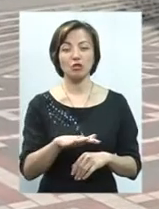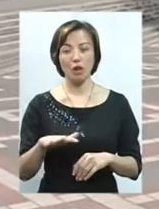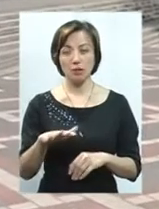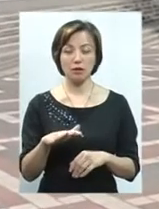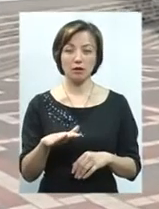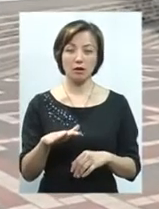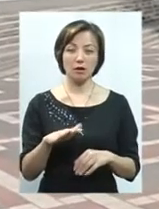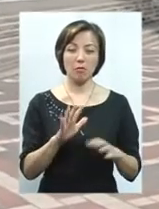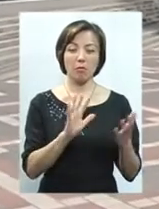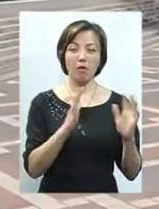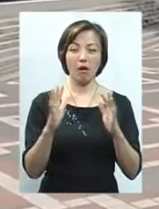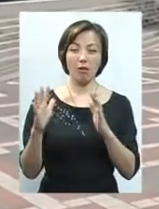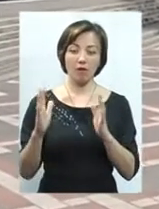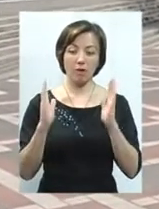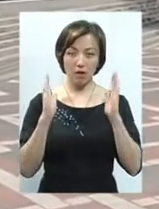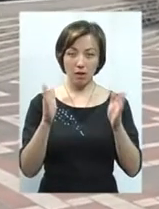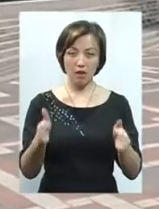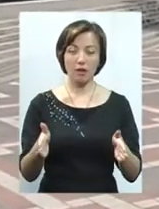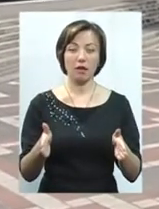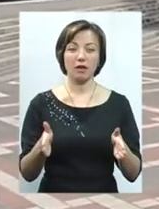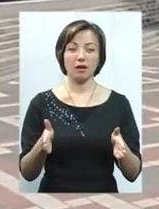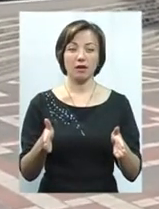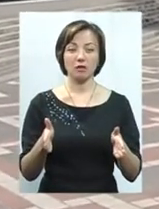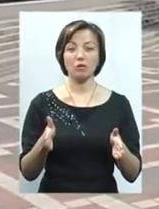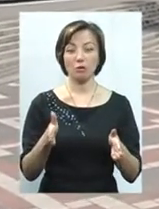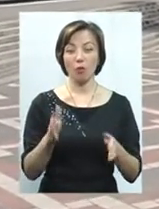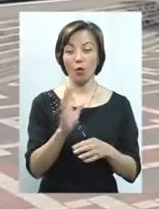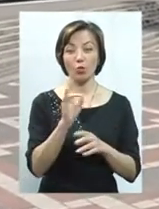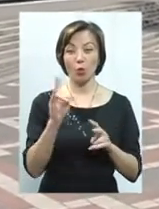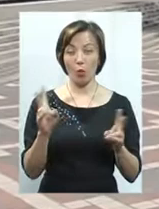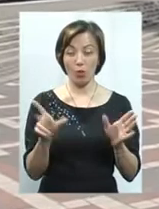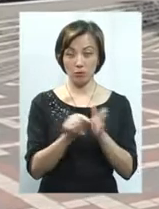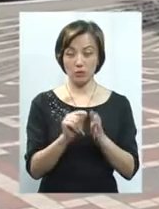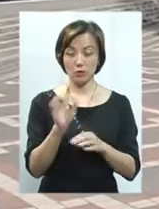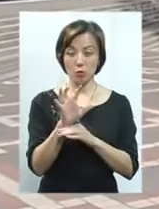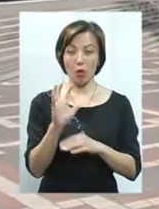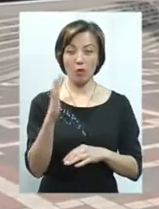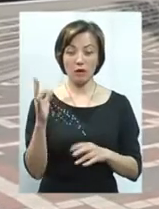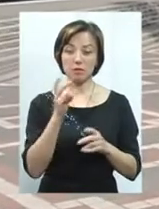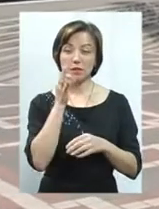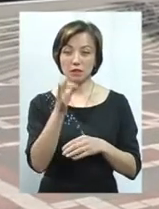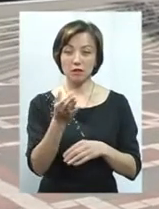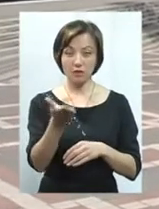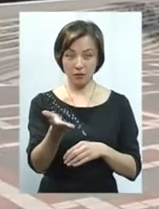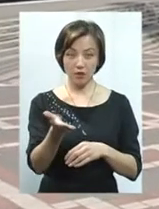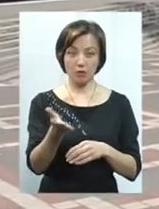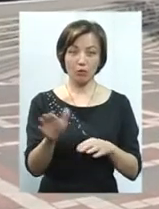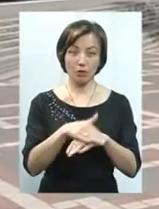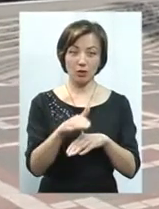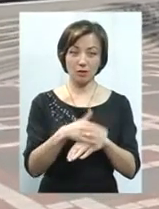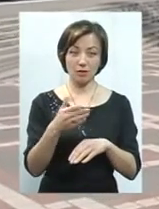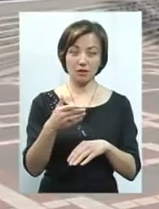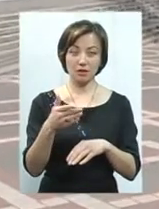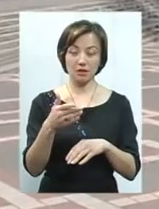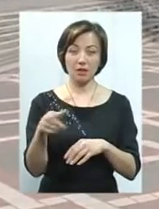на паркові ці ділянки, то вони вже тоді, ну, треба було б сказати, молодий чоловіче, будь ласка,